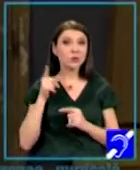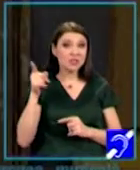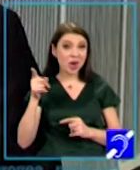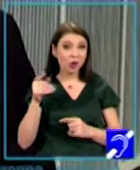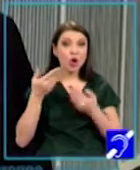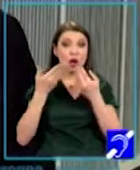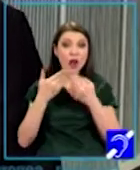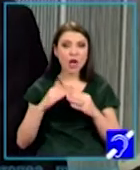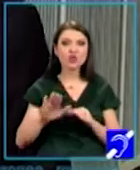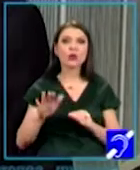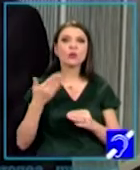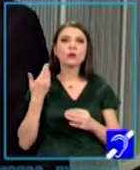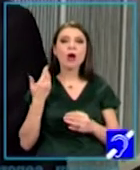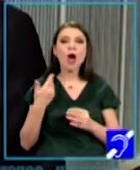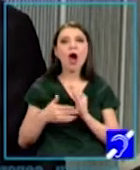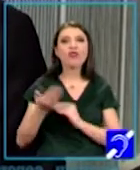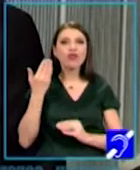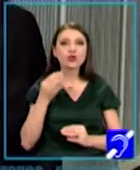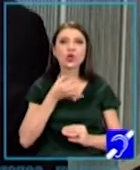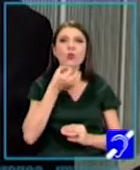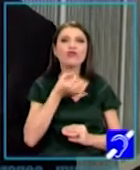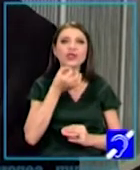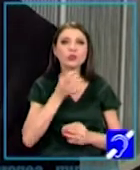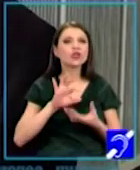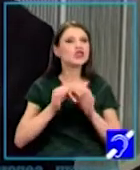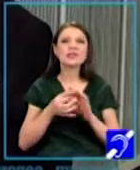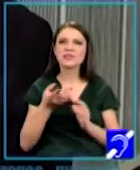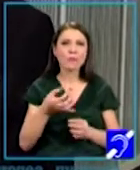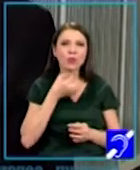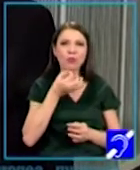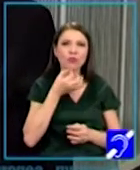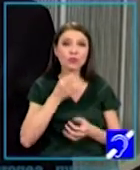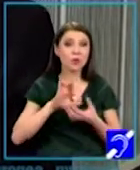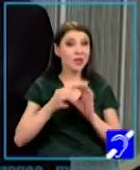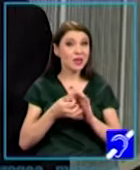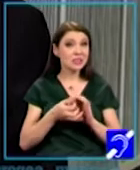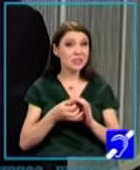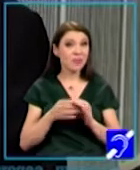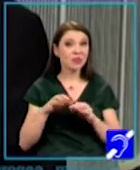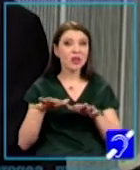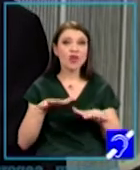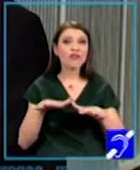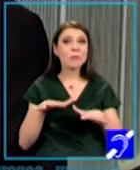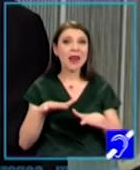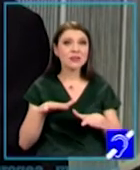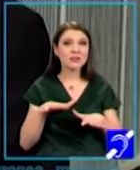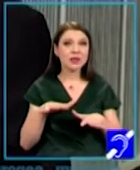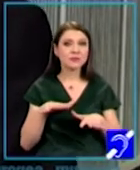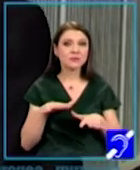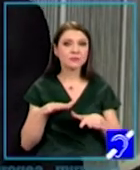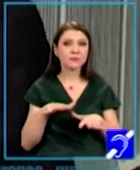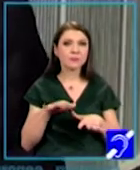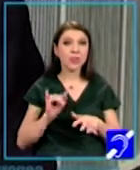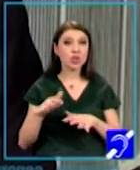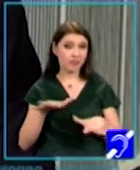la început era cuvântul. Ce înseamnă cuvânt? Cuvântul înseamnă vibrație.